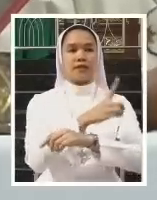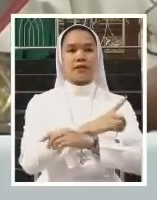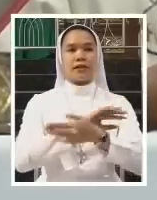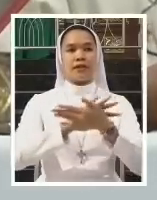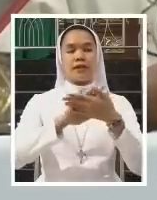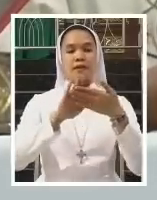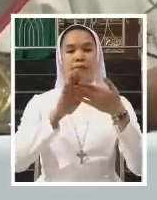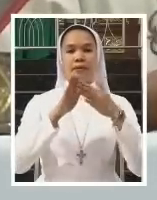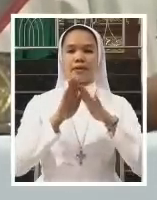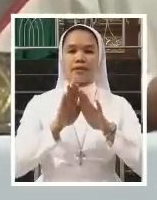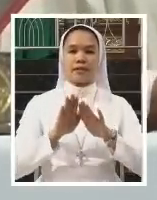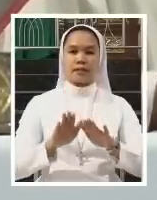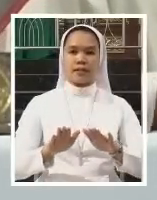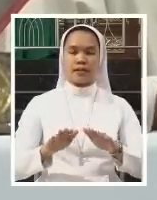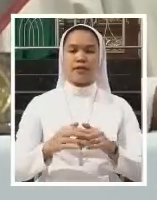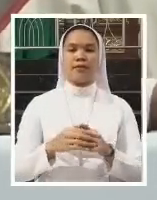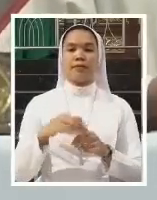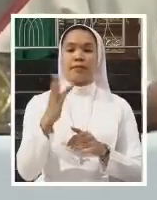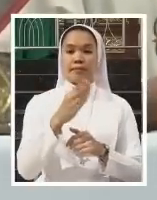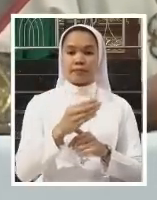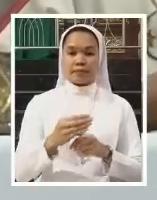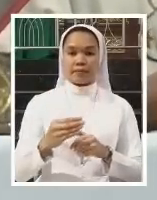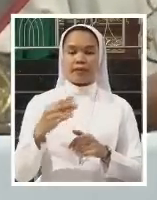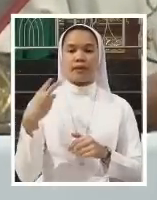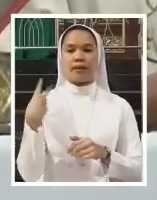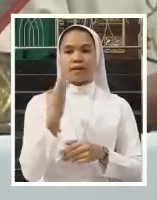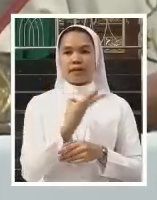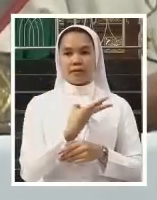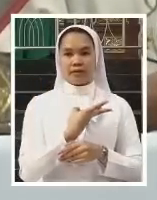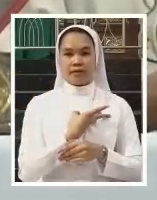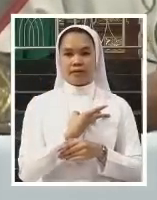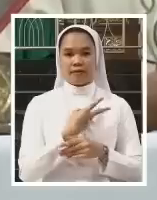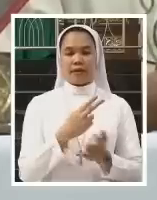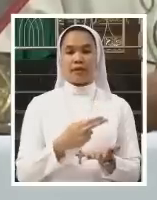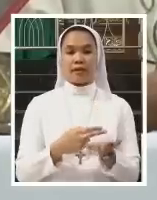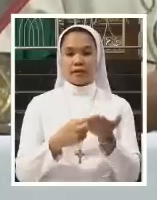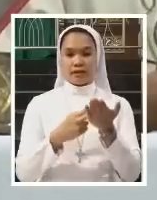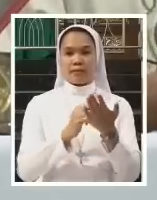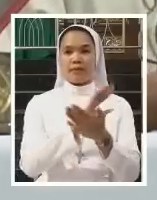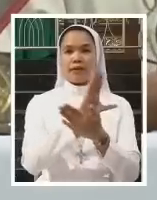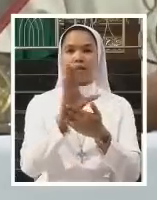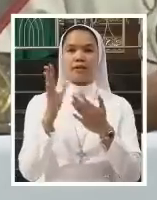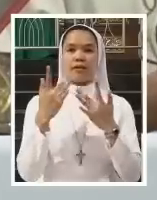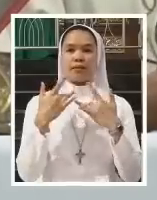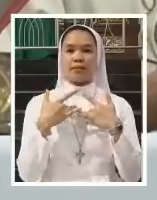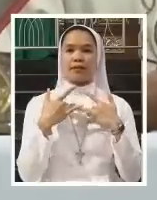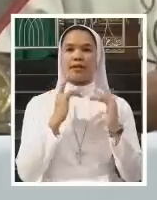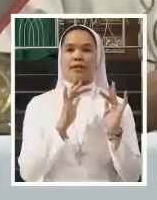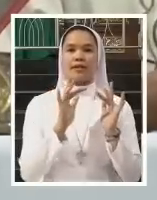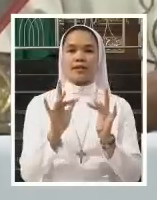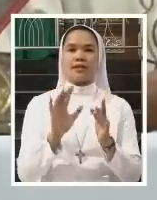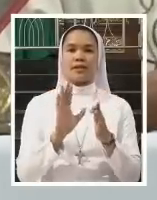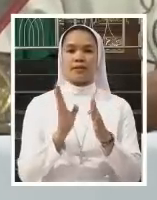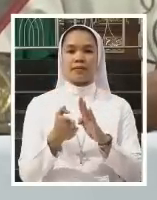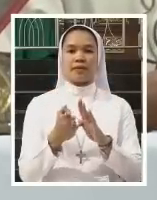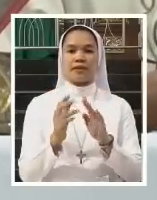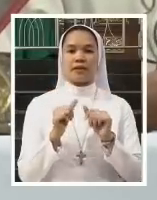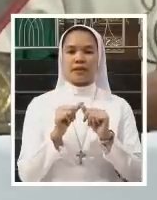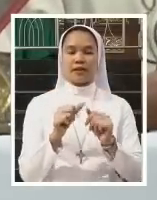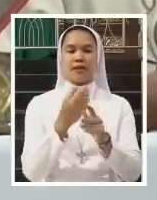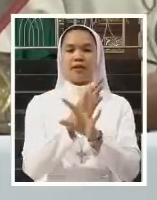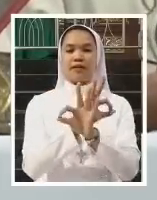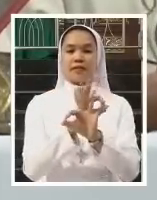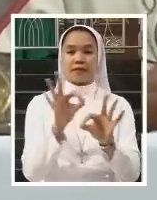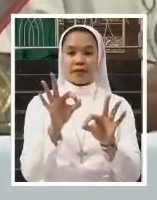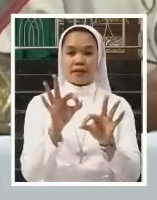ang katuninungan. Tanganin kami natabangan kang sa imong pagkaherak. Maging danay na talingka